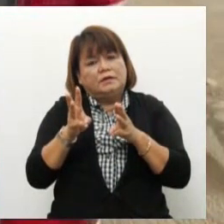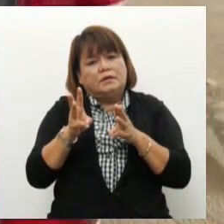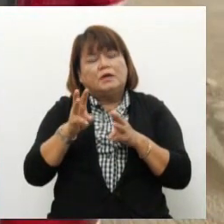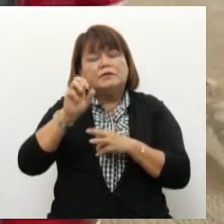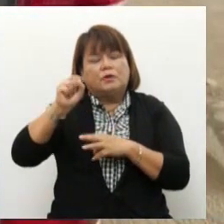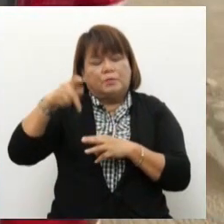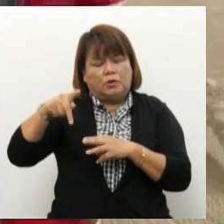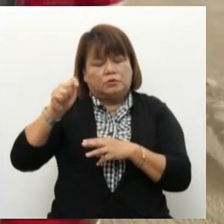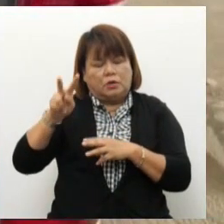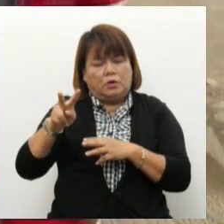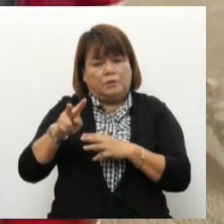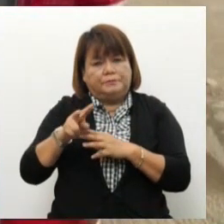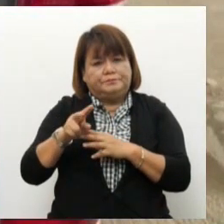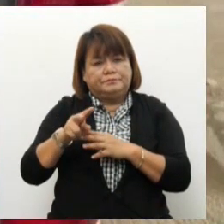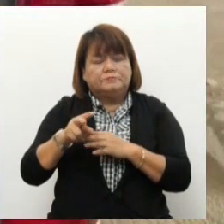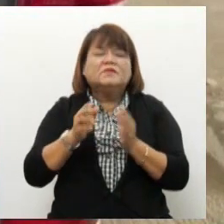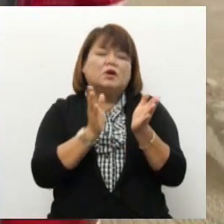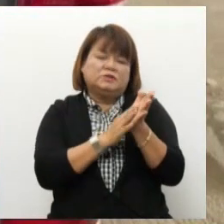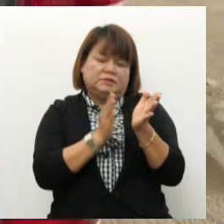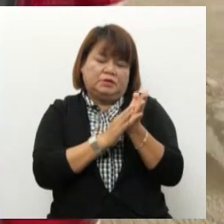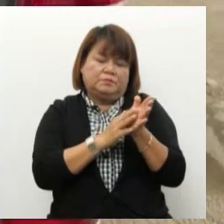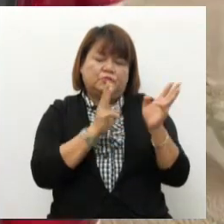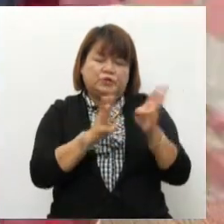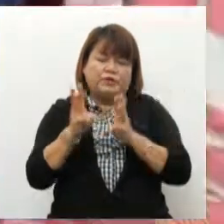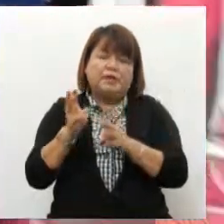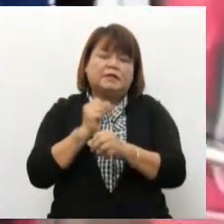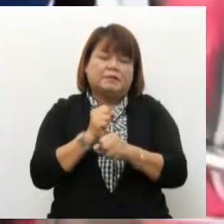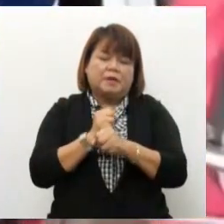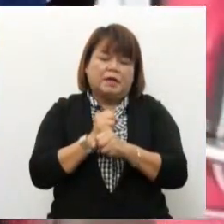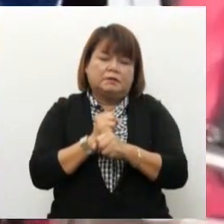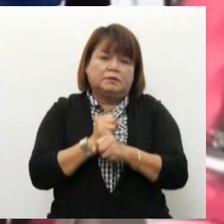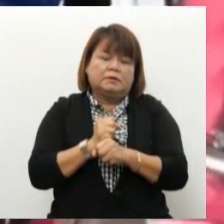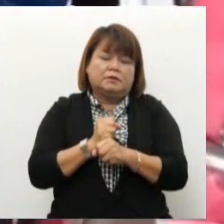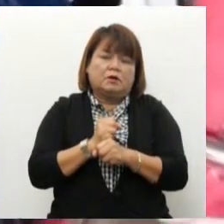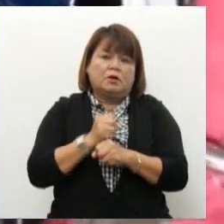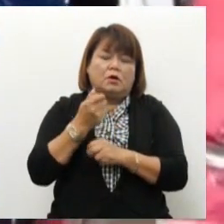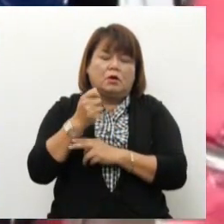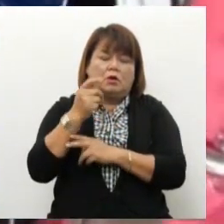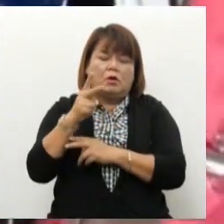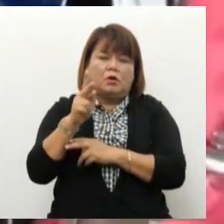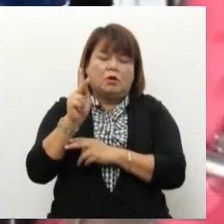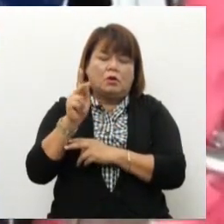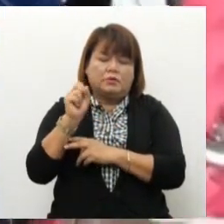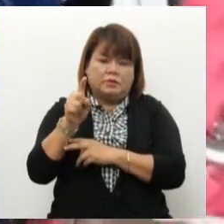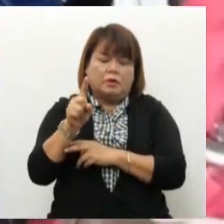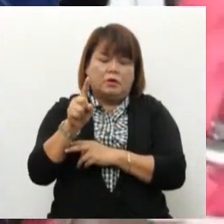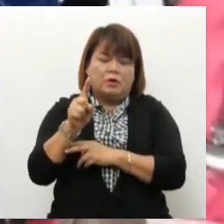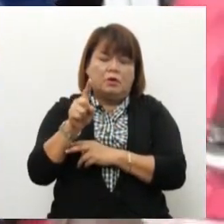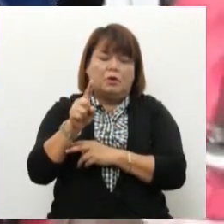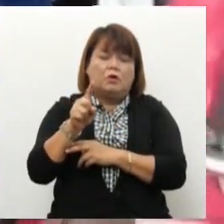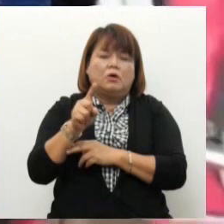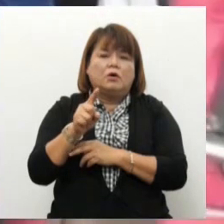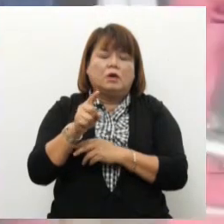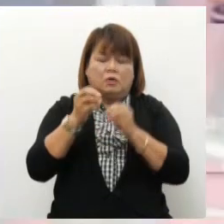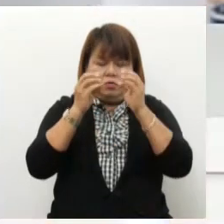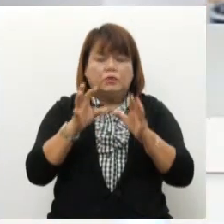เองต้องขอชื่นชมในแนวทางและวิธีการดำเนินงานของอกคสและท่านผู้อำนวยการสำนักงานเขตตลอดจนคุณครูที่เกี่ยวข้